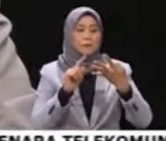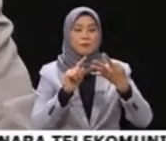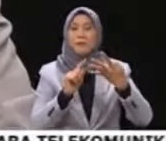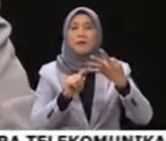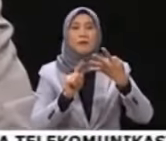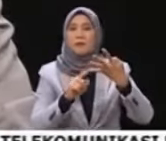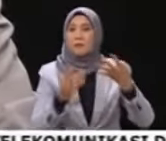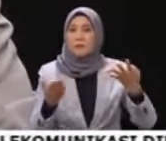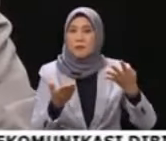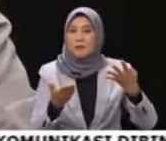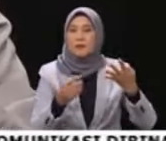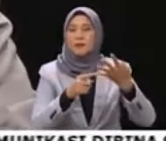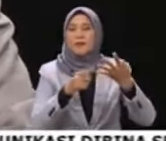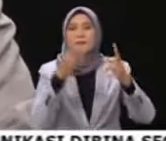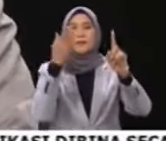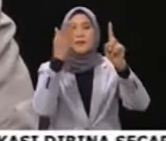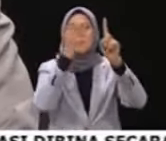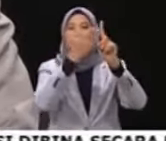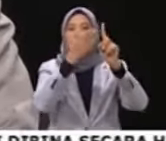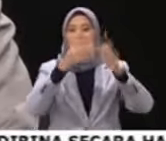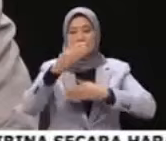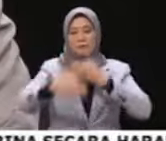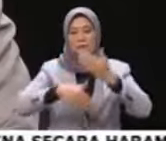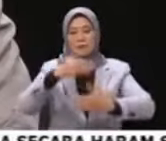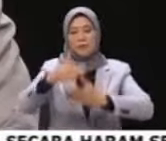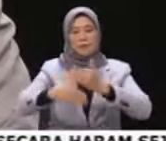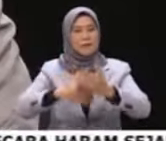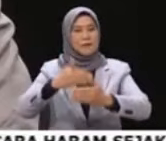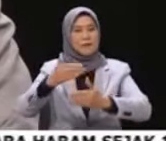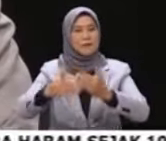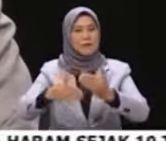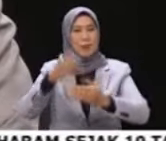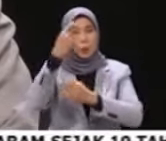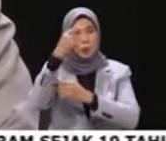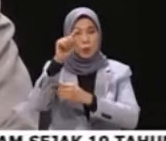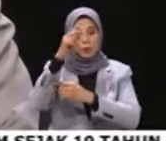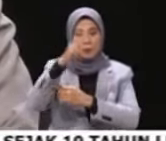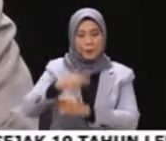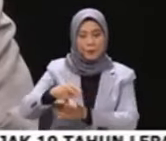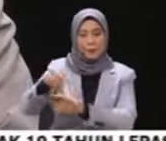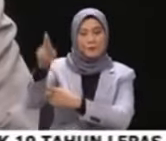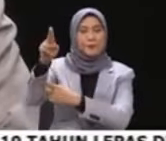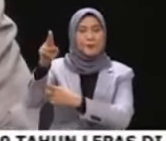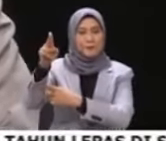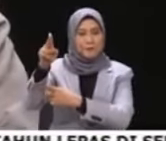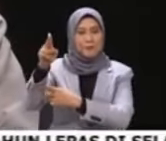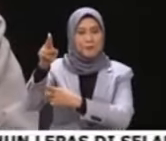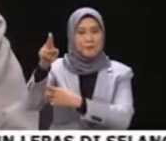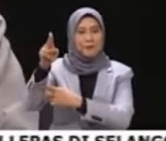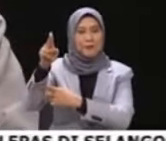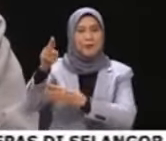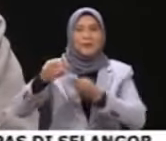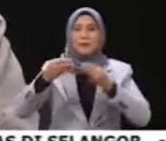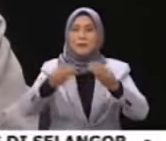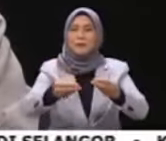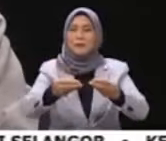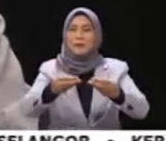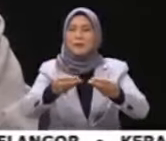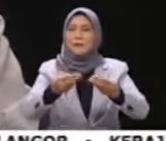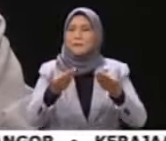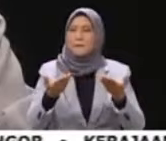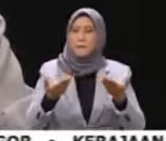iaitu target kita berkenaan dengan proses untuk halal, permohonan halal yang kita berikan masa